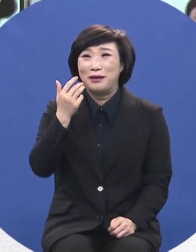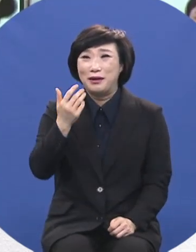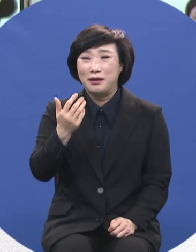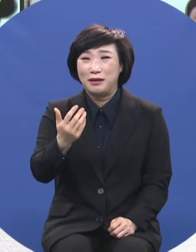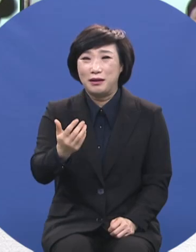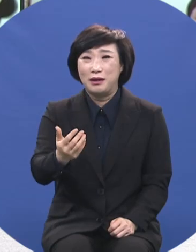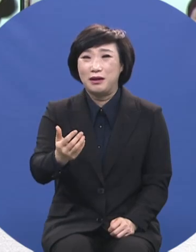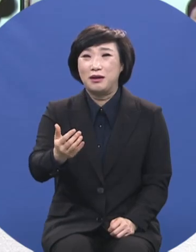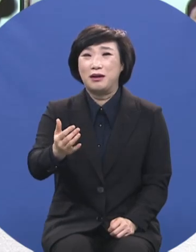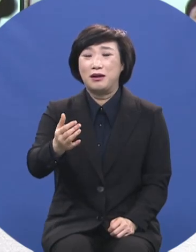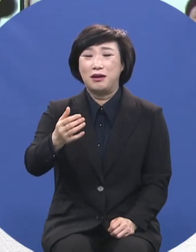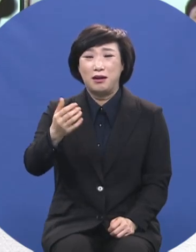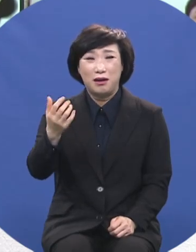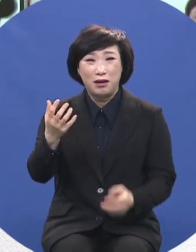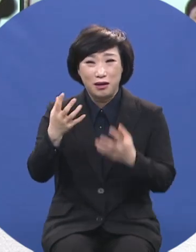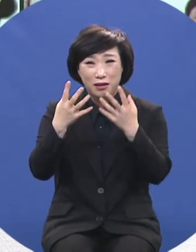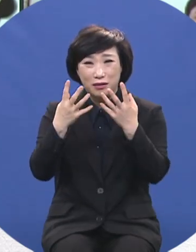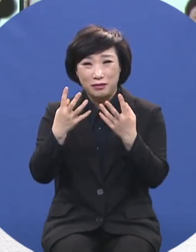아프셨나,